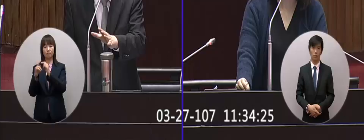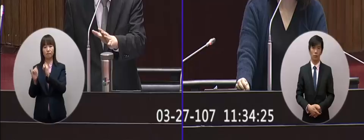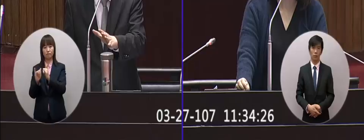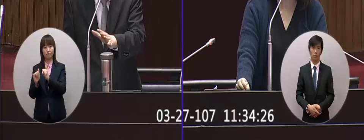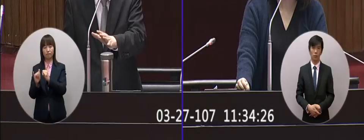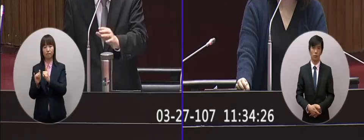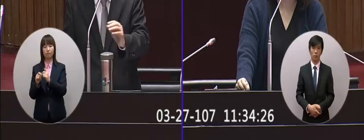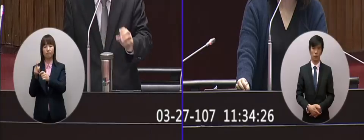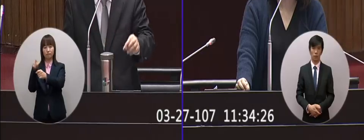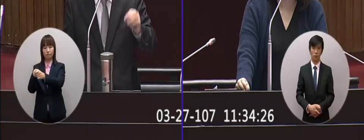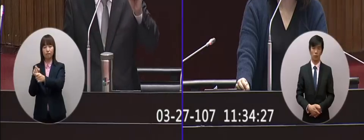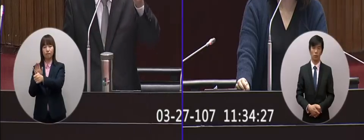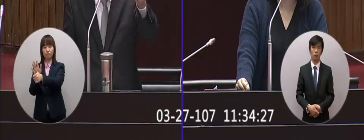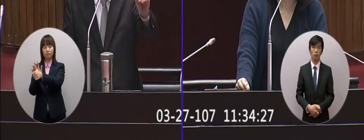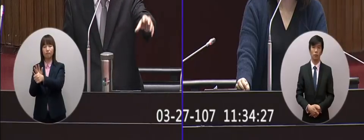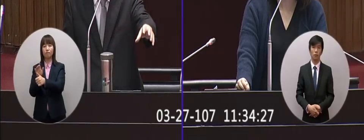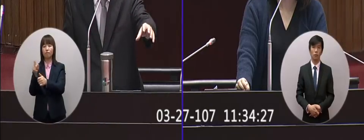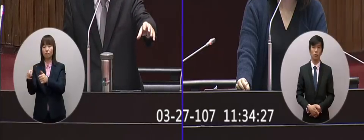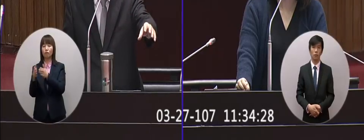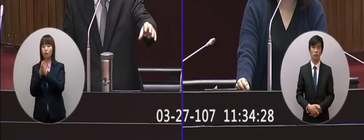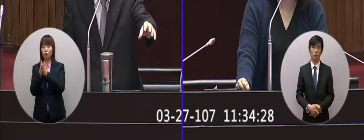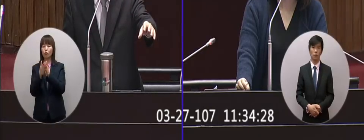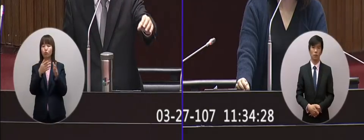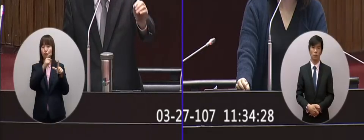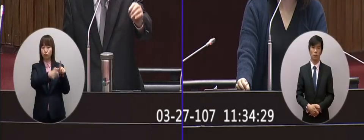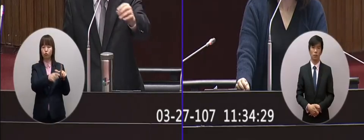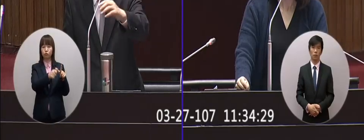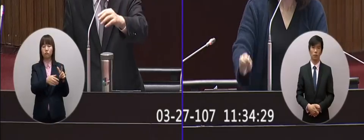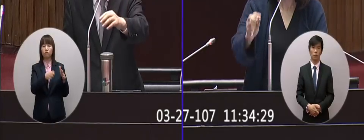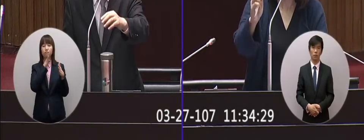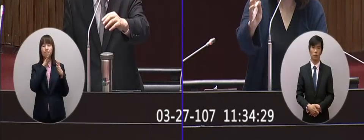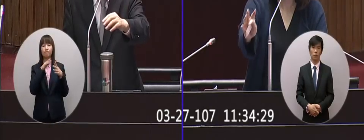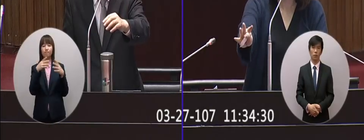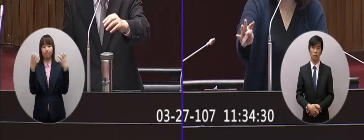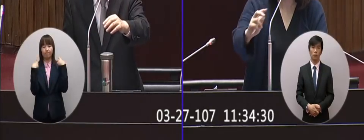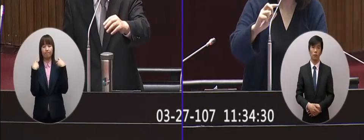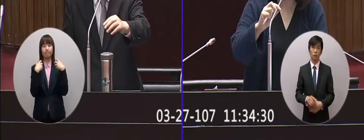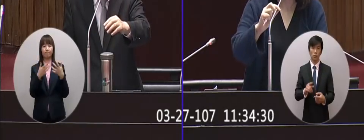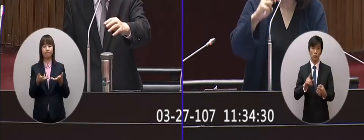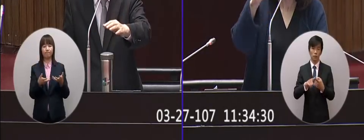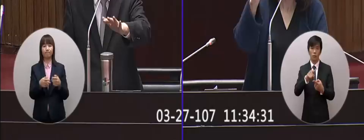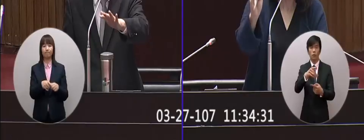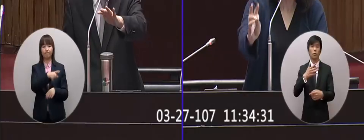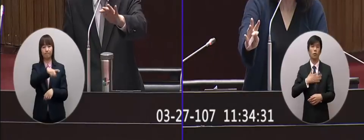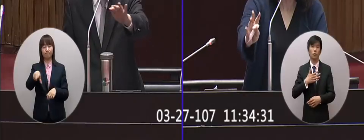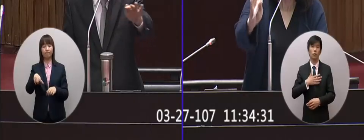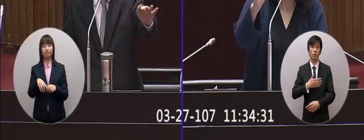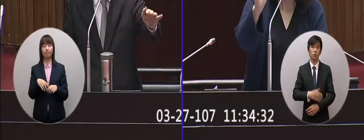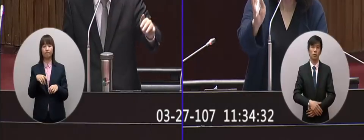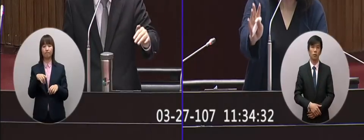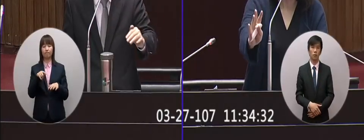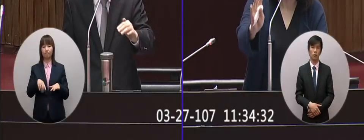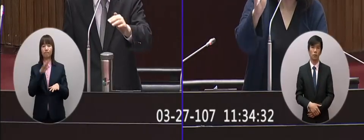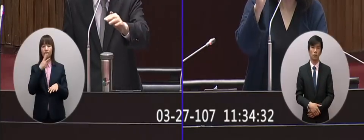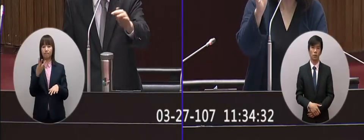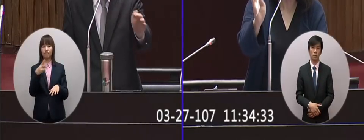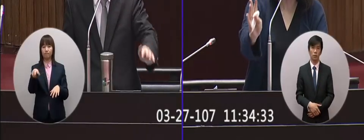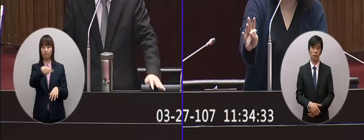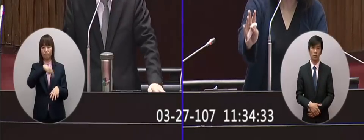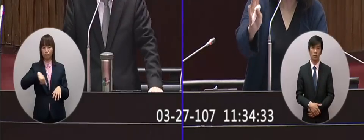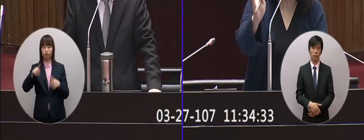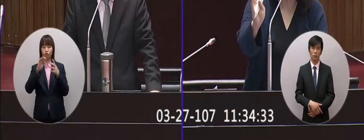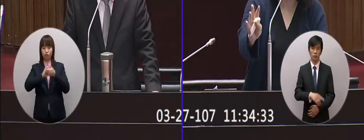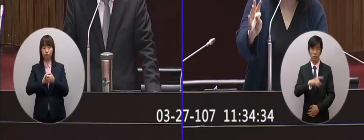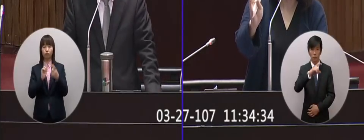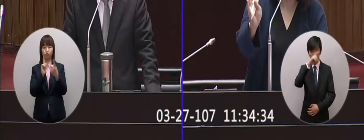人民的这个目标，所以他可以要求公司去履行他的 义务。所以我非常清楚嘛， 对啊， 因为 所以这三方是必